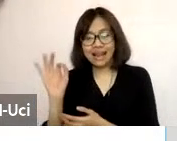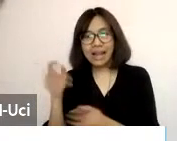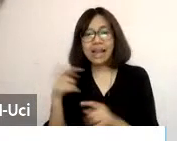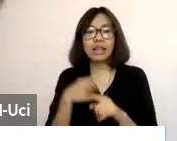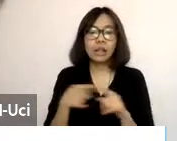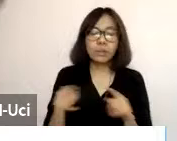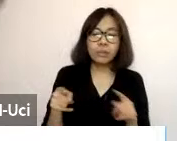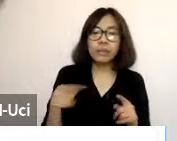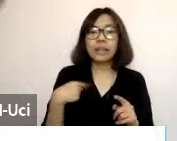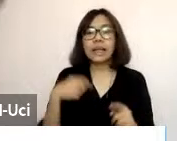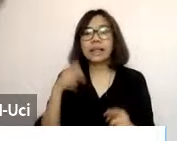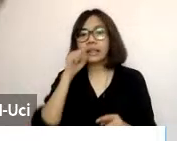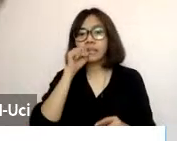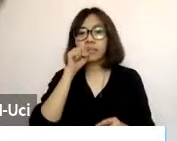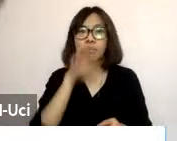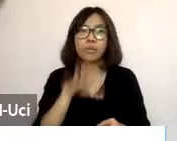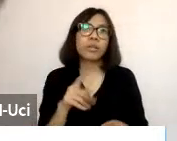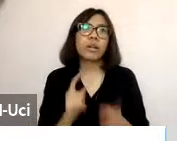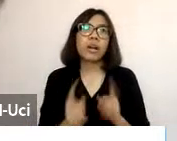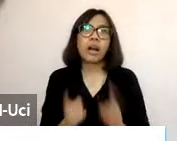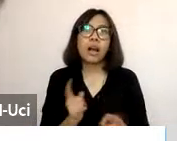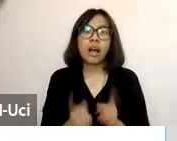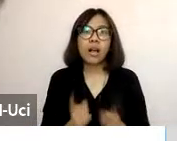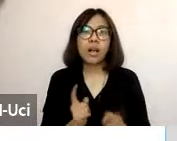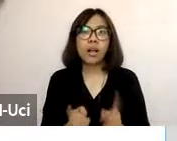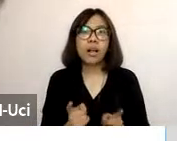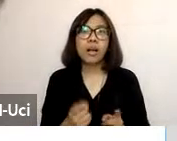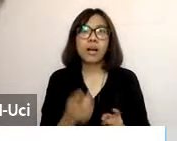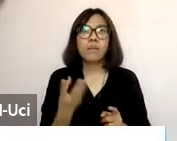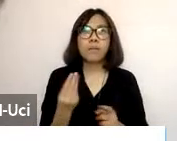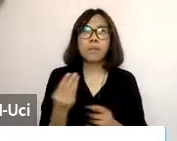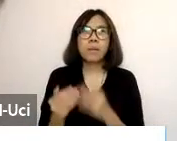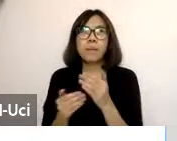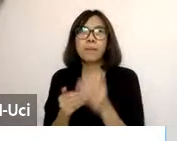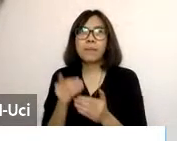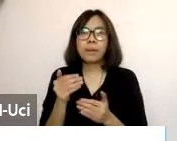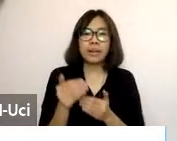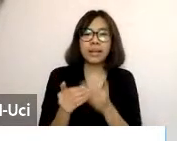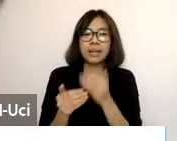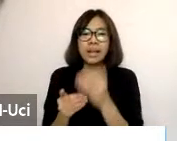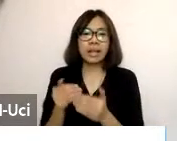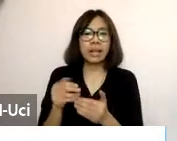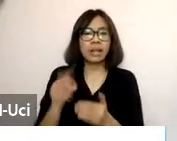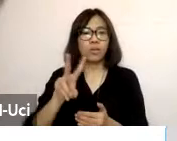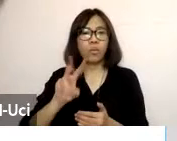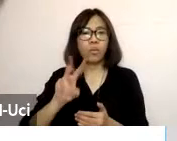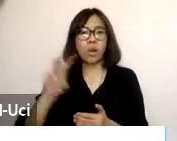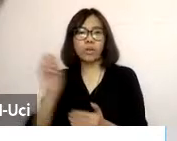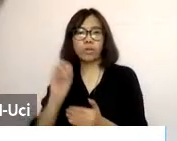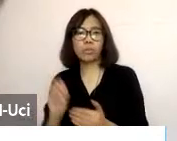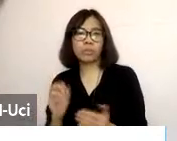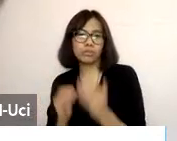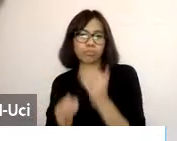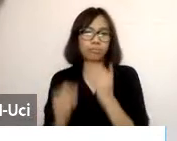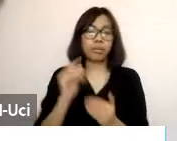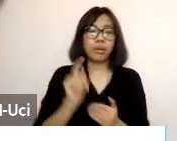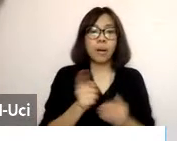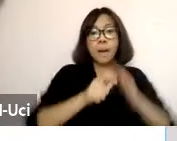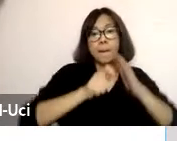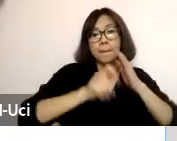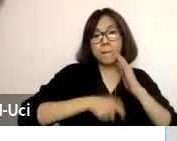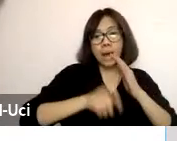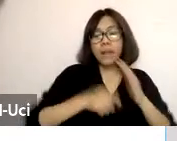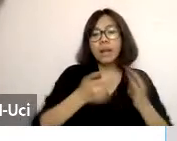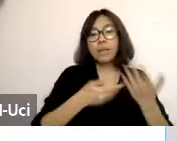10 Sebutkan juga bahwa ada peningkatan lebih dari harus persen ketika layanan ekor dimuka dan